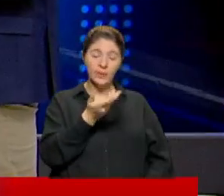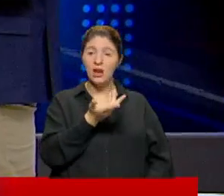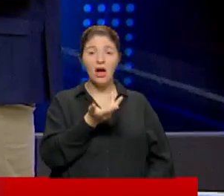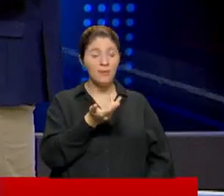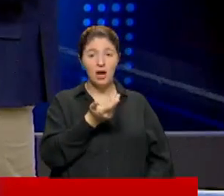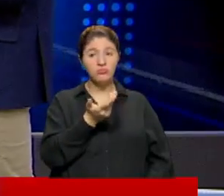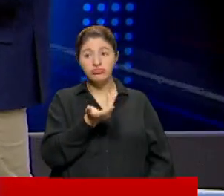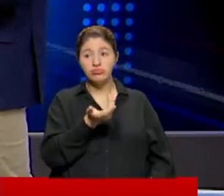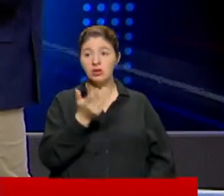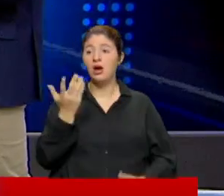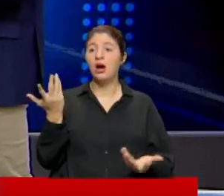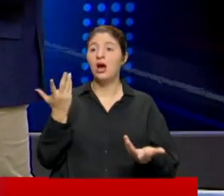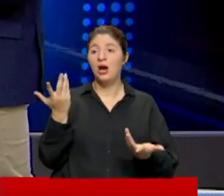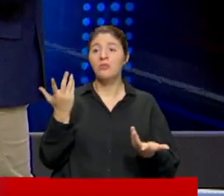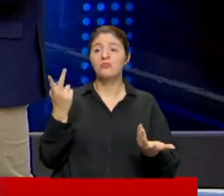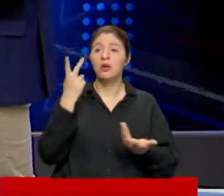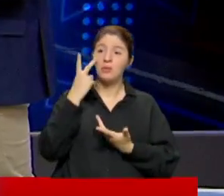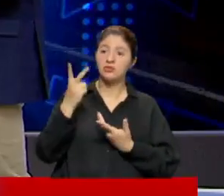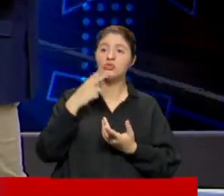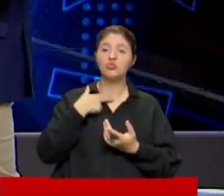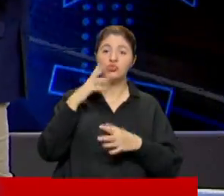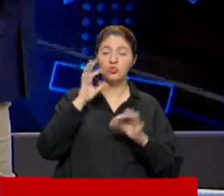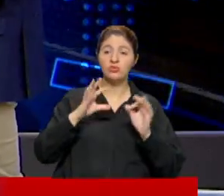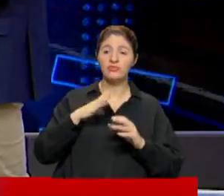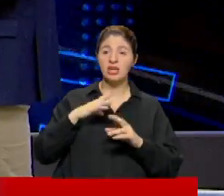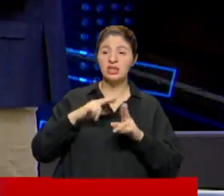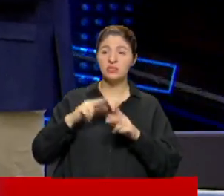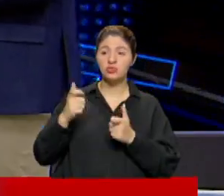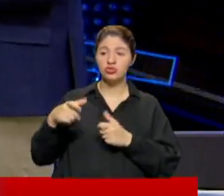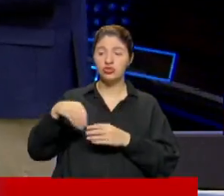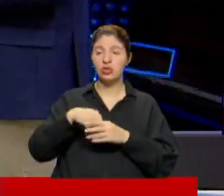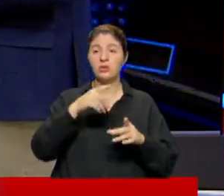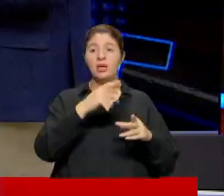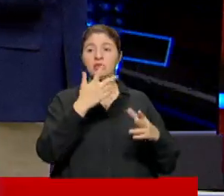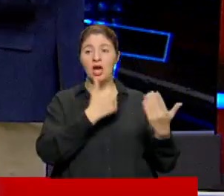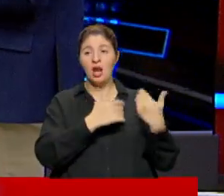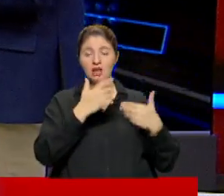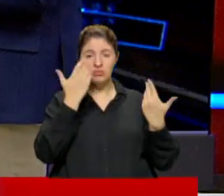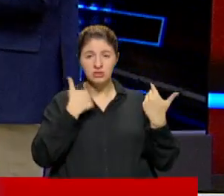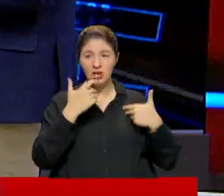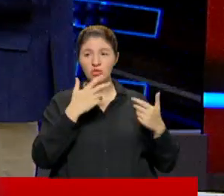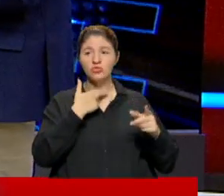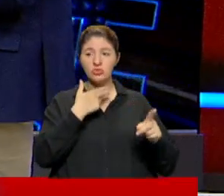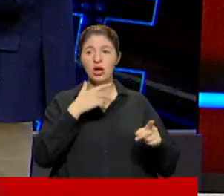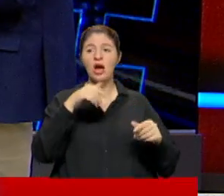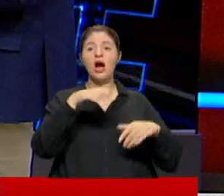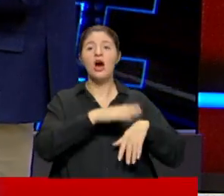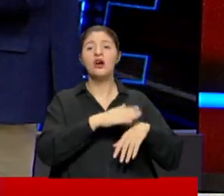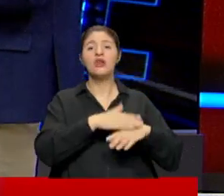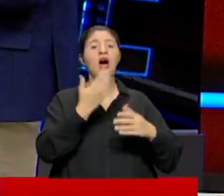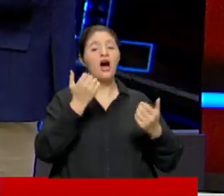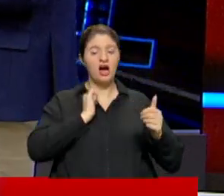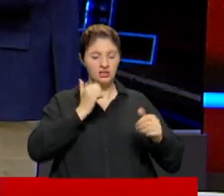fakat ancak De Facto da da Rus Rus kontrolü var Kırım'da Bu arada yaralı bereli Putin altın da asker botu var